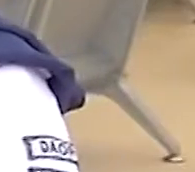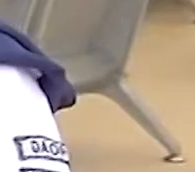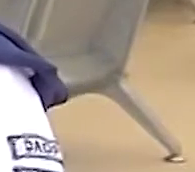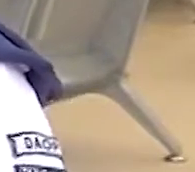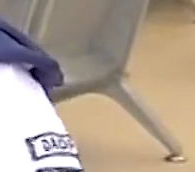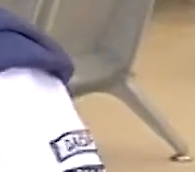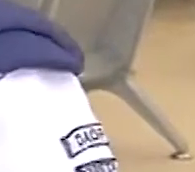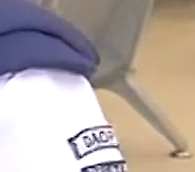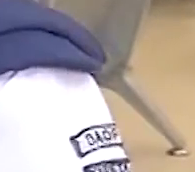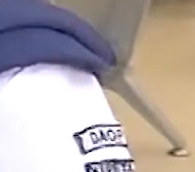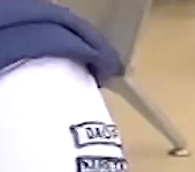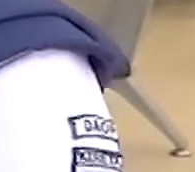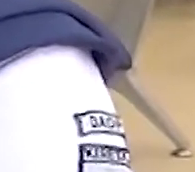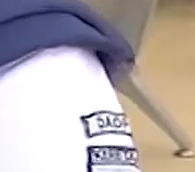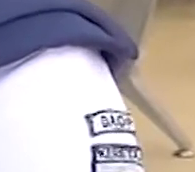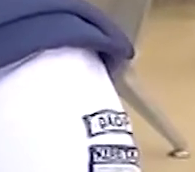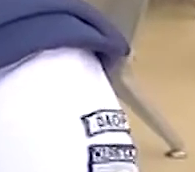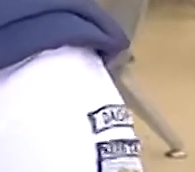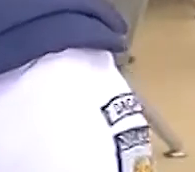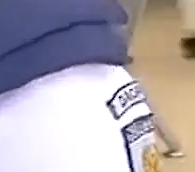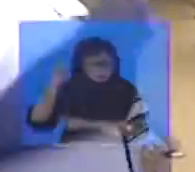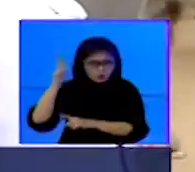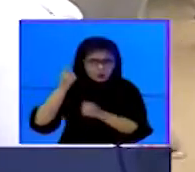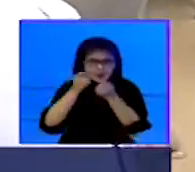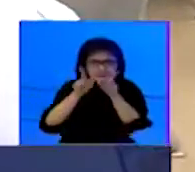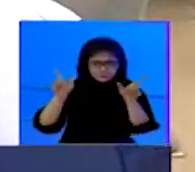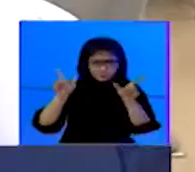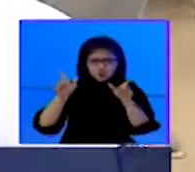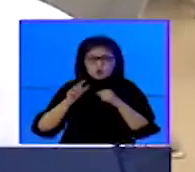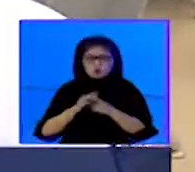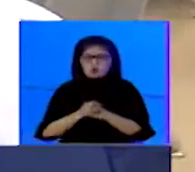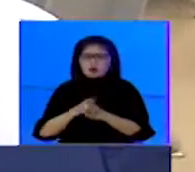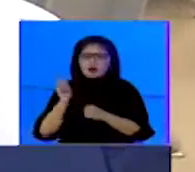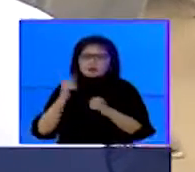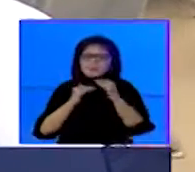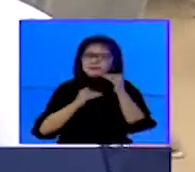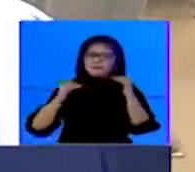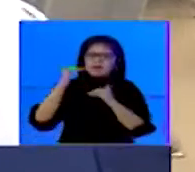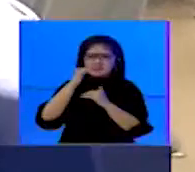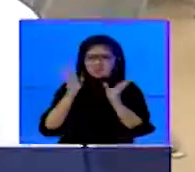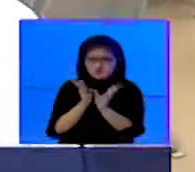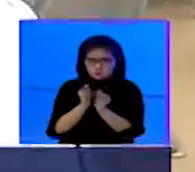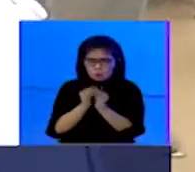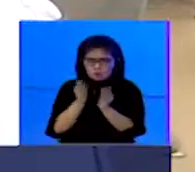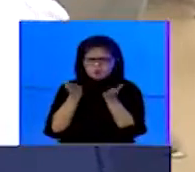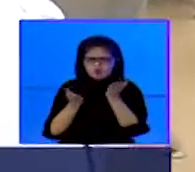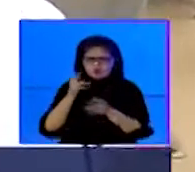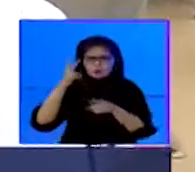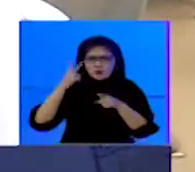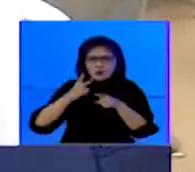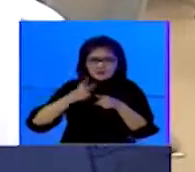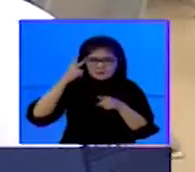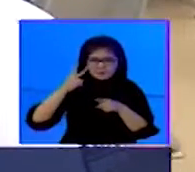Juli mengingat besok itu libur Idul Adha. Jadi memang ada peningkatan ya, peningkatan hampir 2 kali lipat kalau